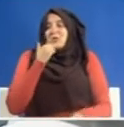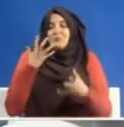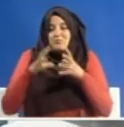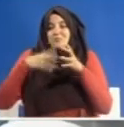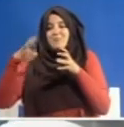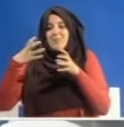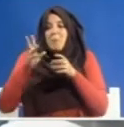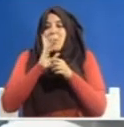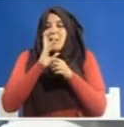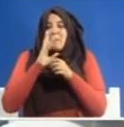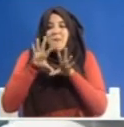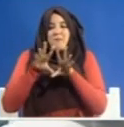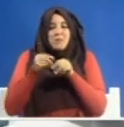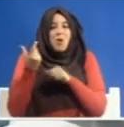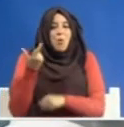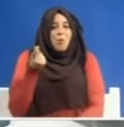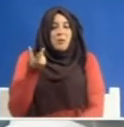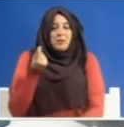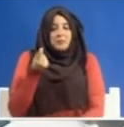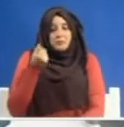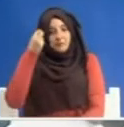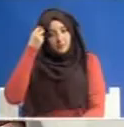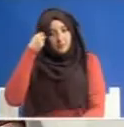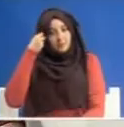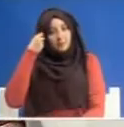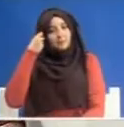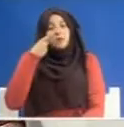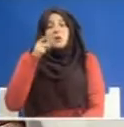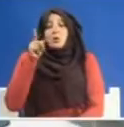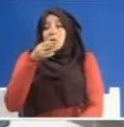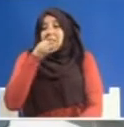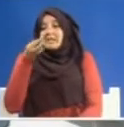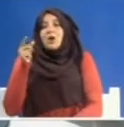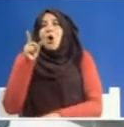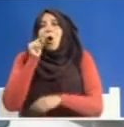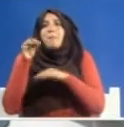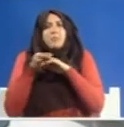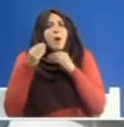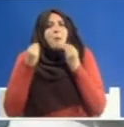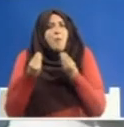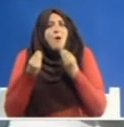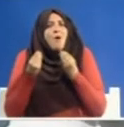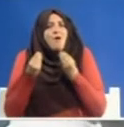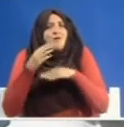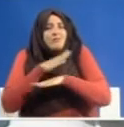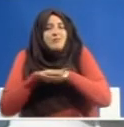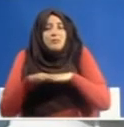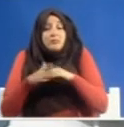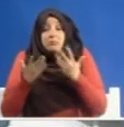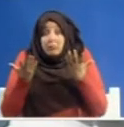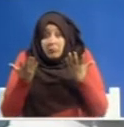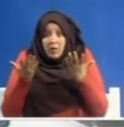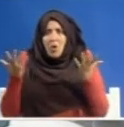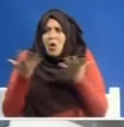واش نقول لك الآن، أنت قلتي طيب وخالق هكذا قالت. نعم والله هذا النوع يعني كيف يعني واحد يكون